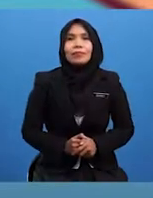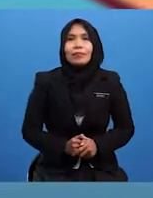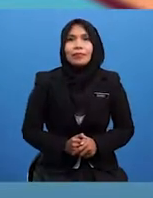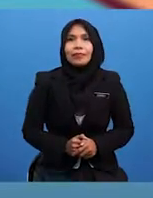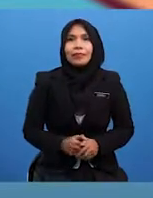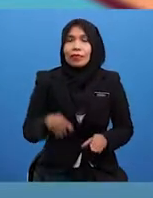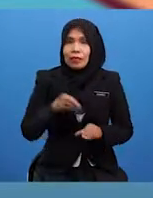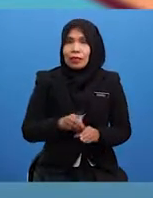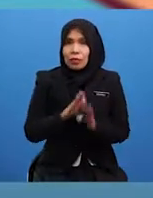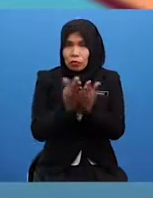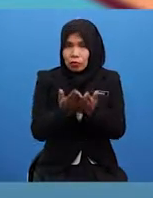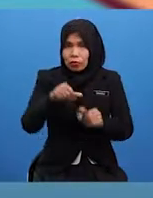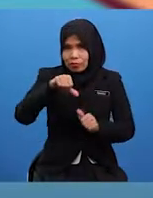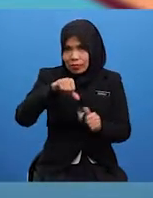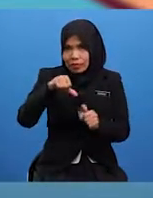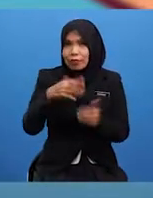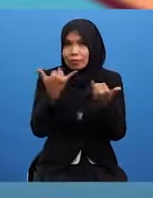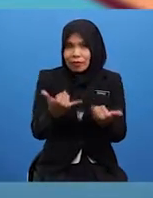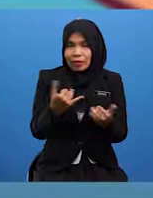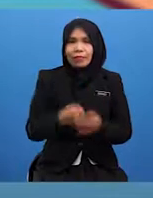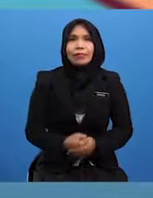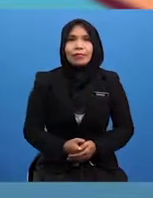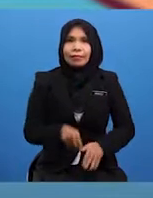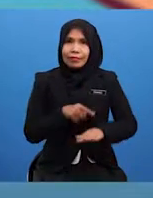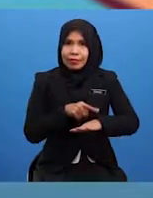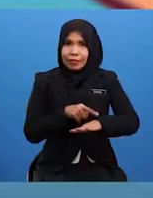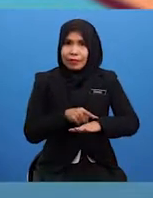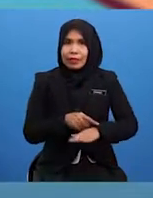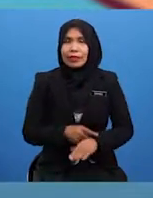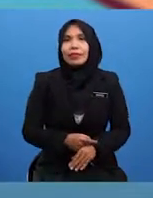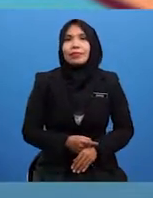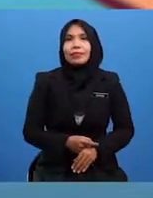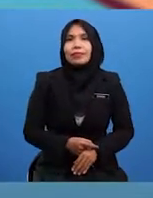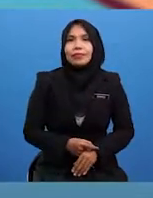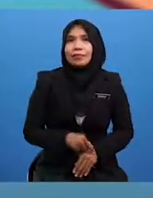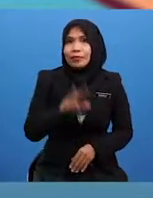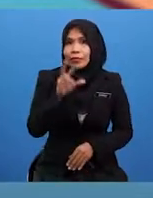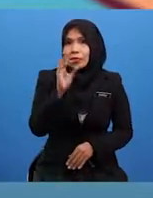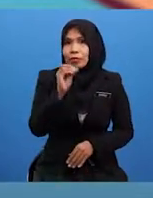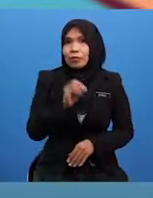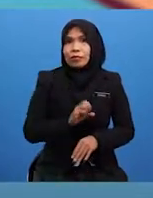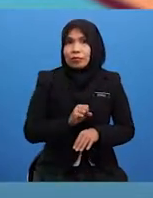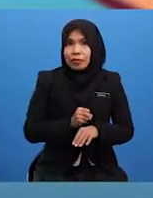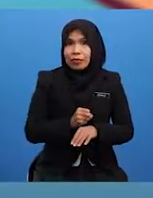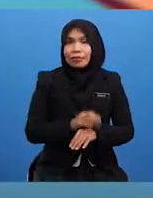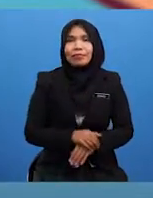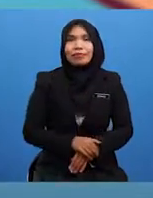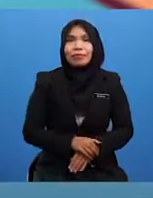sekarang. Kamu diberi masa selama 30 saat. Bermula dari